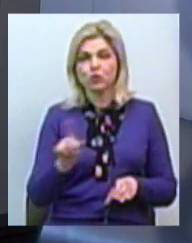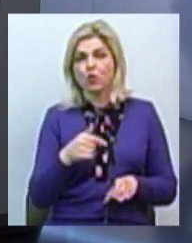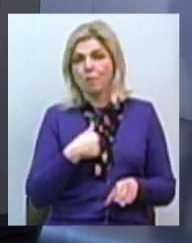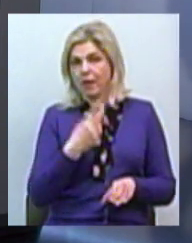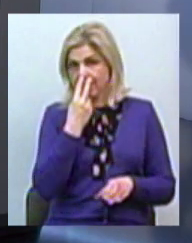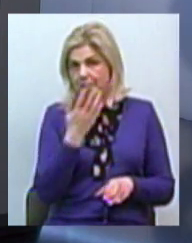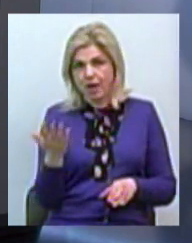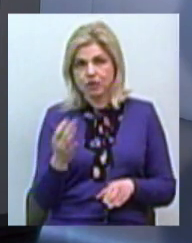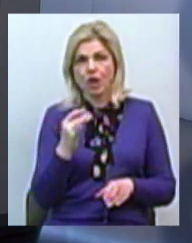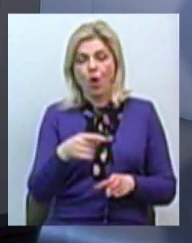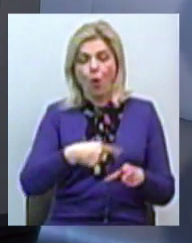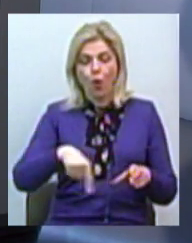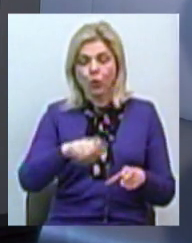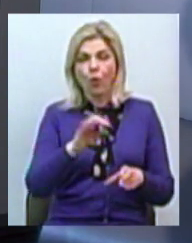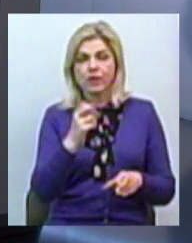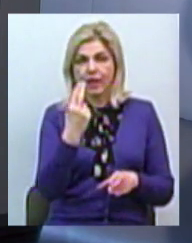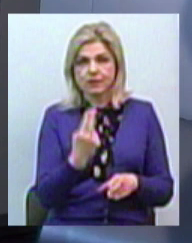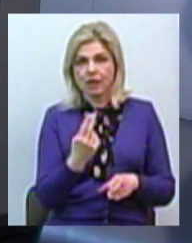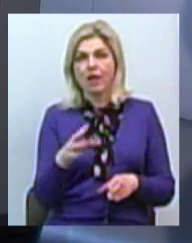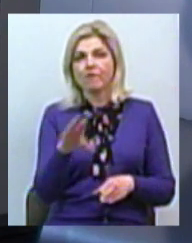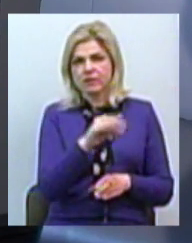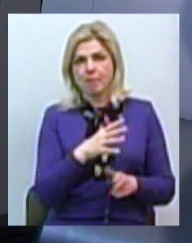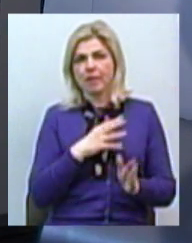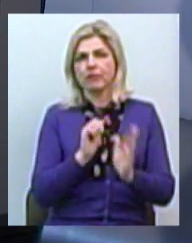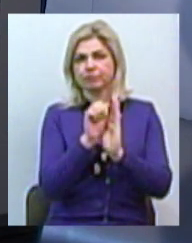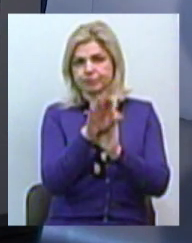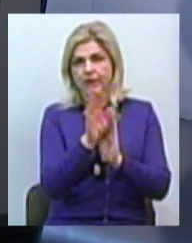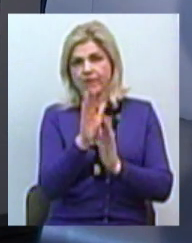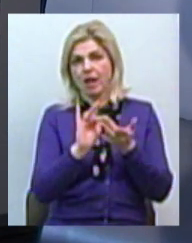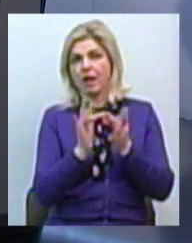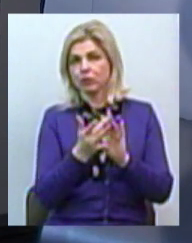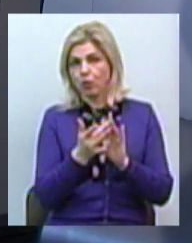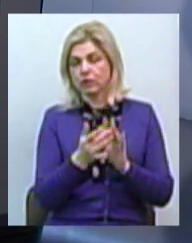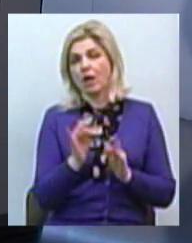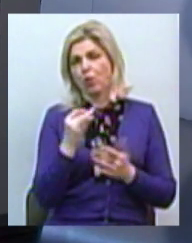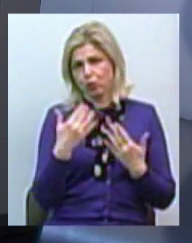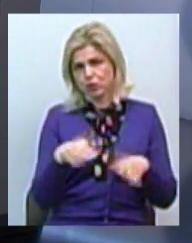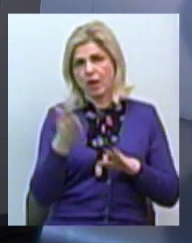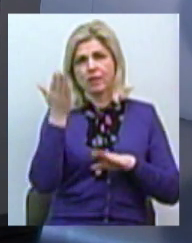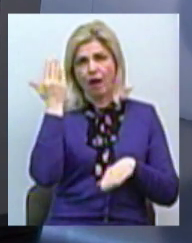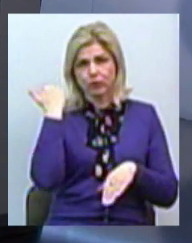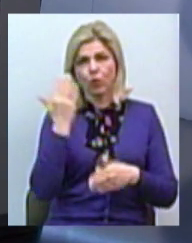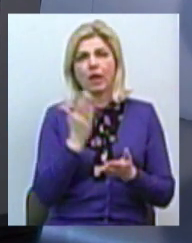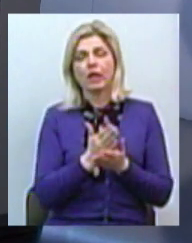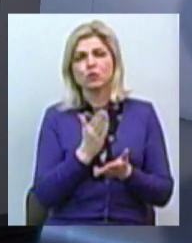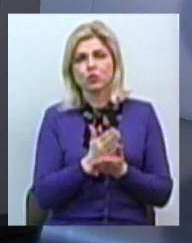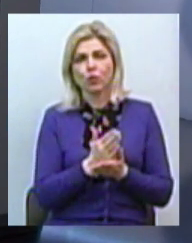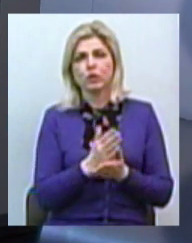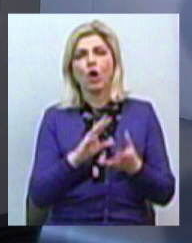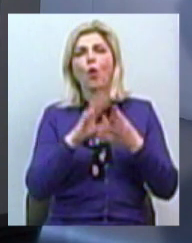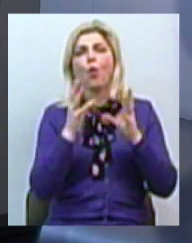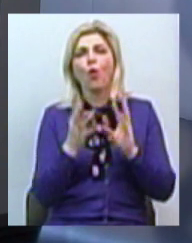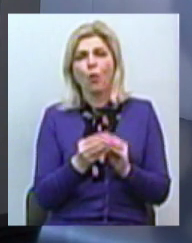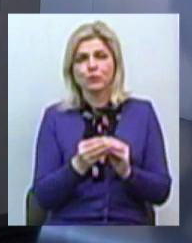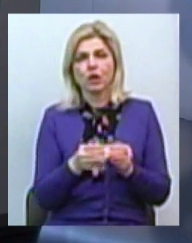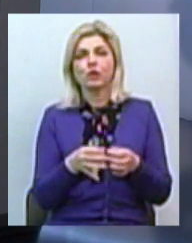з колодязями, які ми бачимо, щоб це все було занесено в електронному вигляді. Вже досить давно існують якісь загальнодоступні